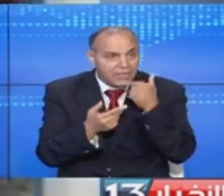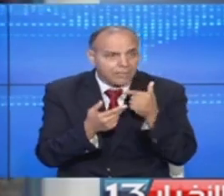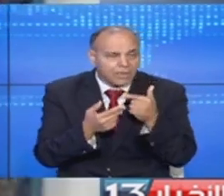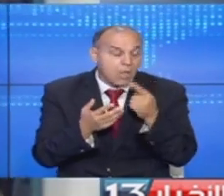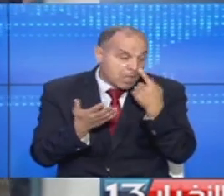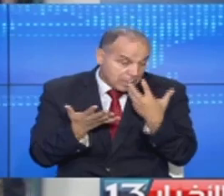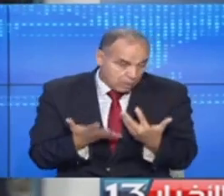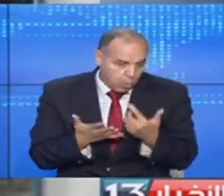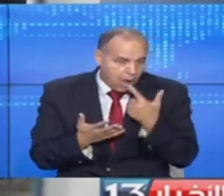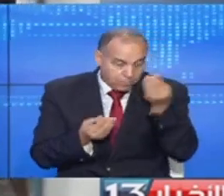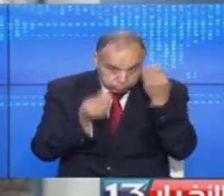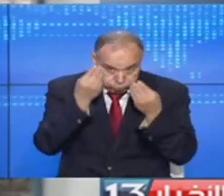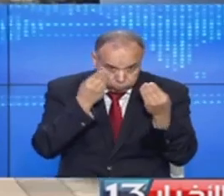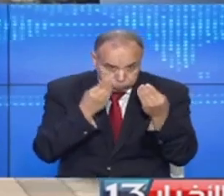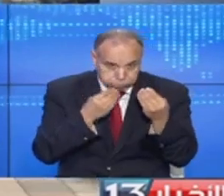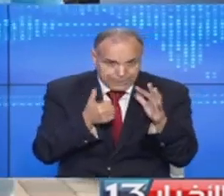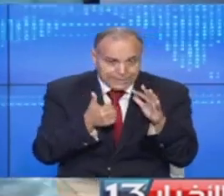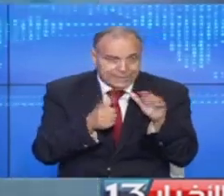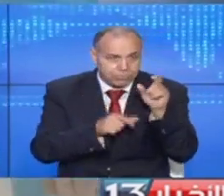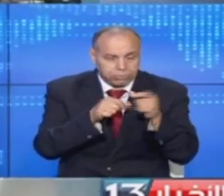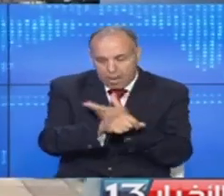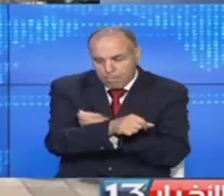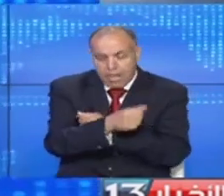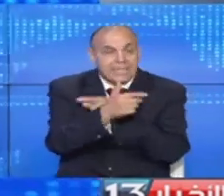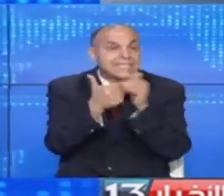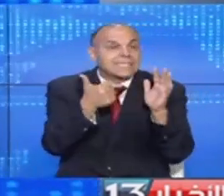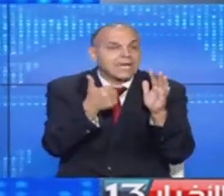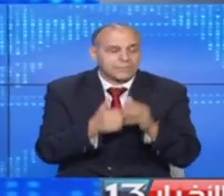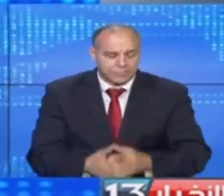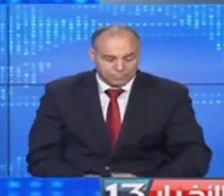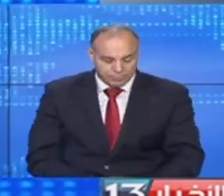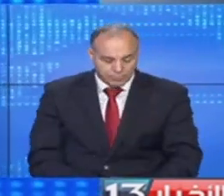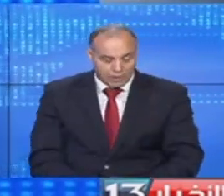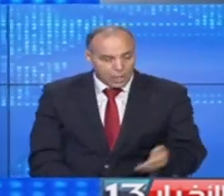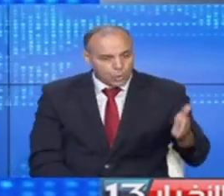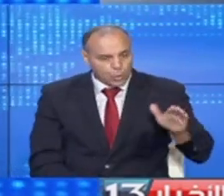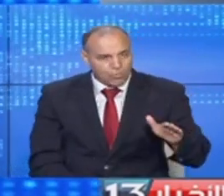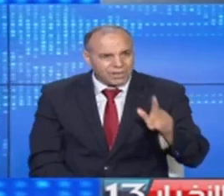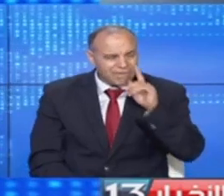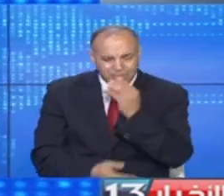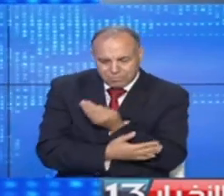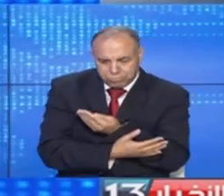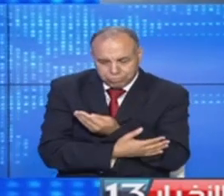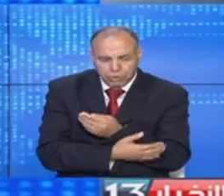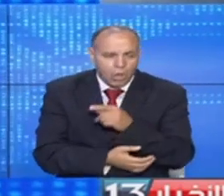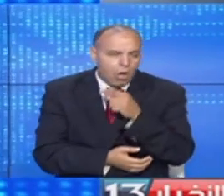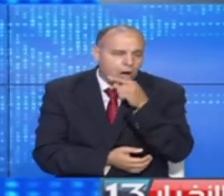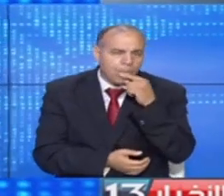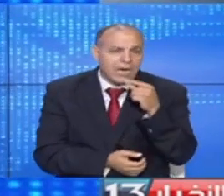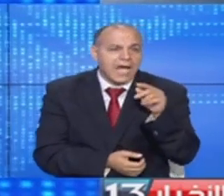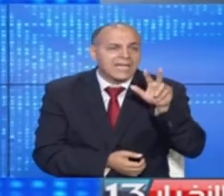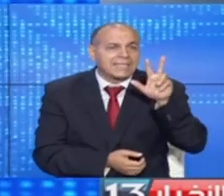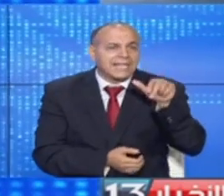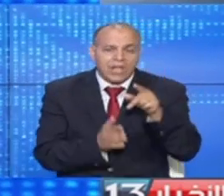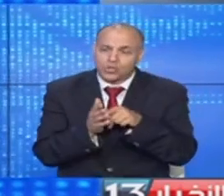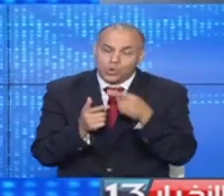حاليا اختبار سته انواع من اللقاحات توفيت ربيعه تبلغ من العمر حوالي